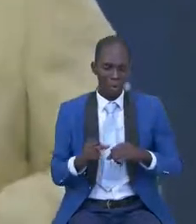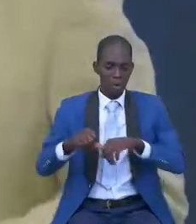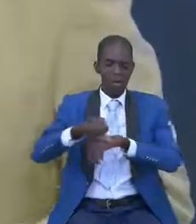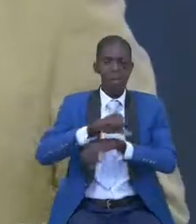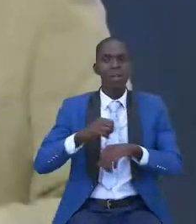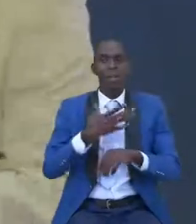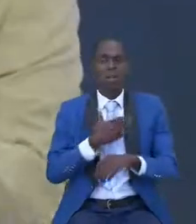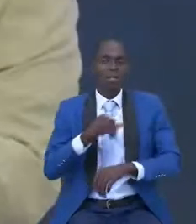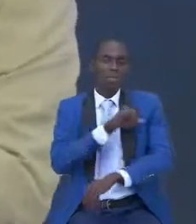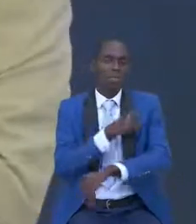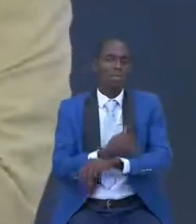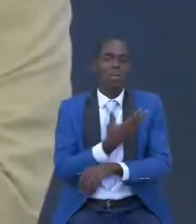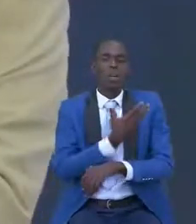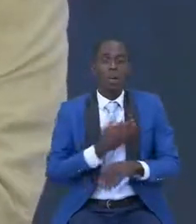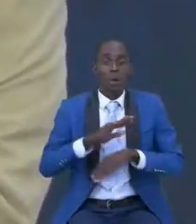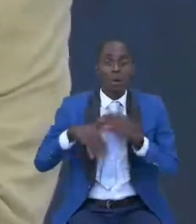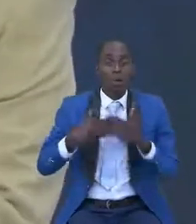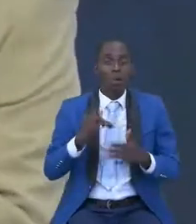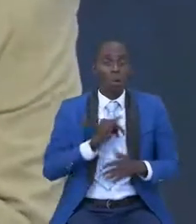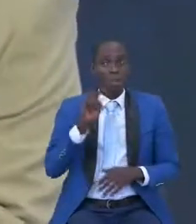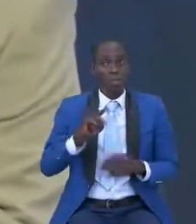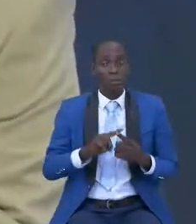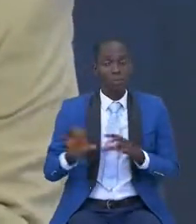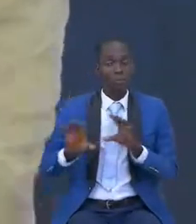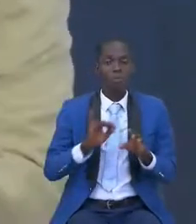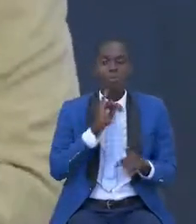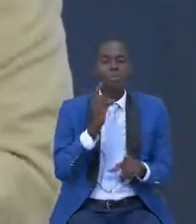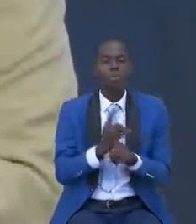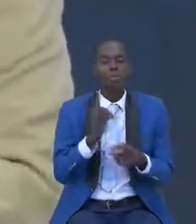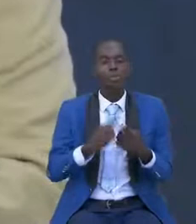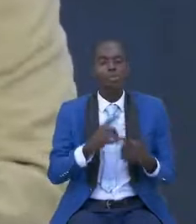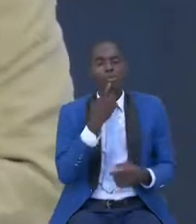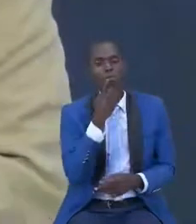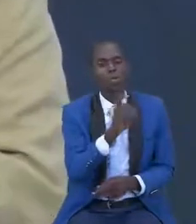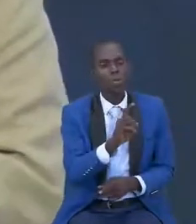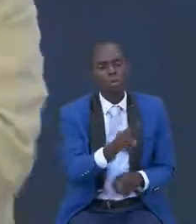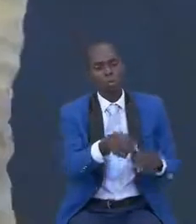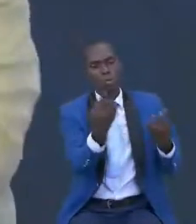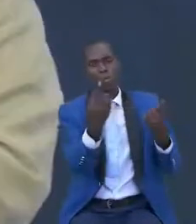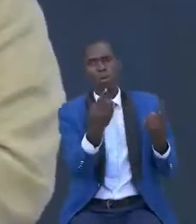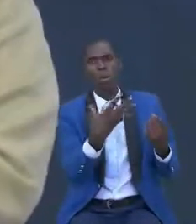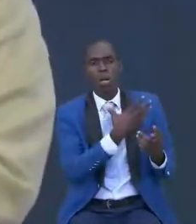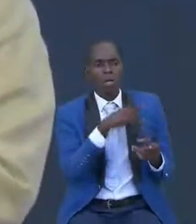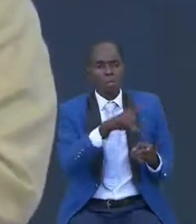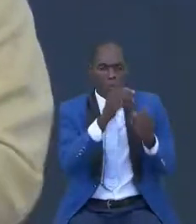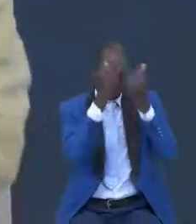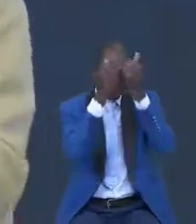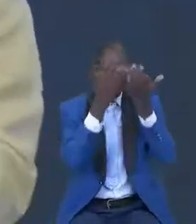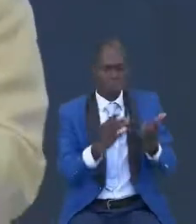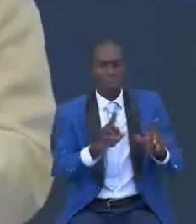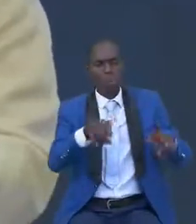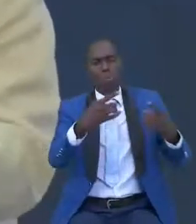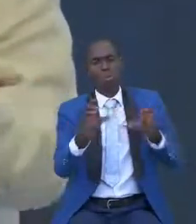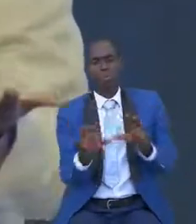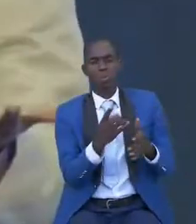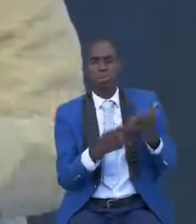parole a de pouvoir et d'onction et d'autorité. Et tout ce dont j'ai besoin, ce que je dois faire, c'est de dire, va. Et